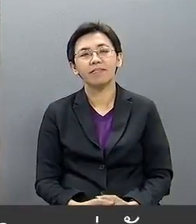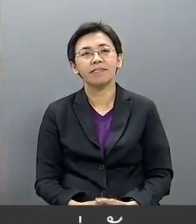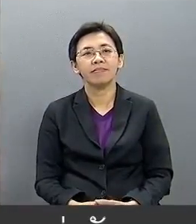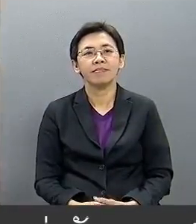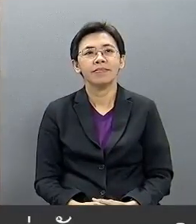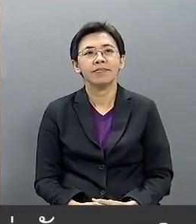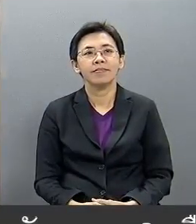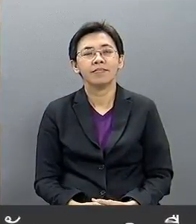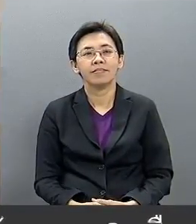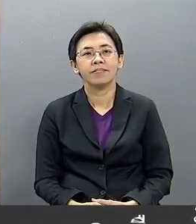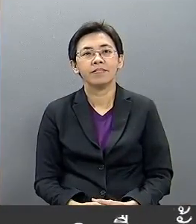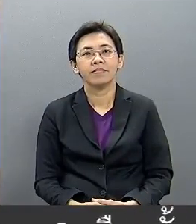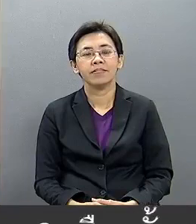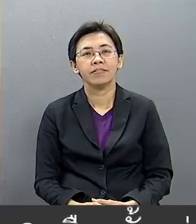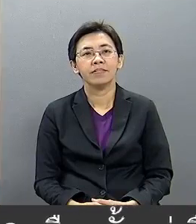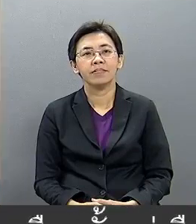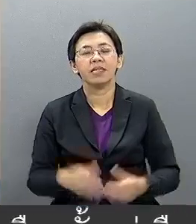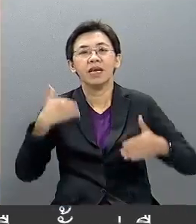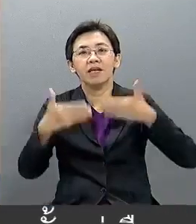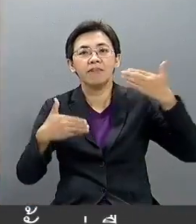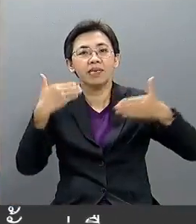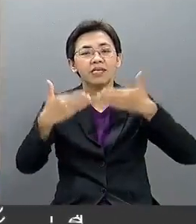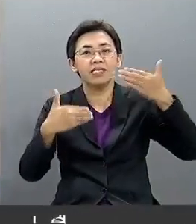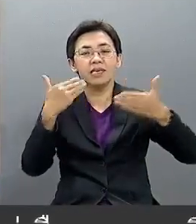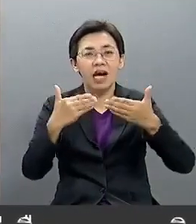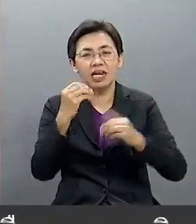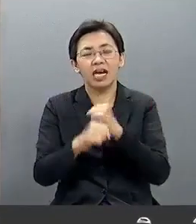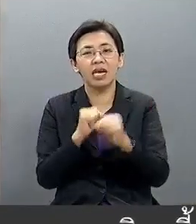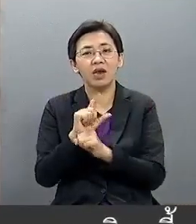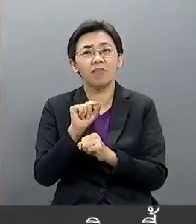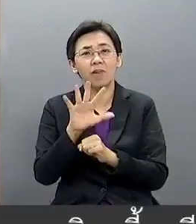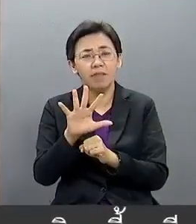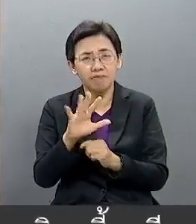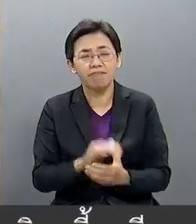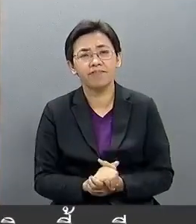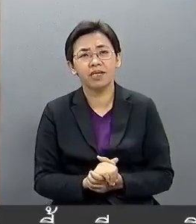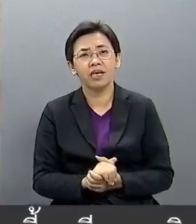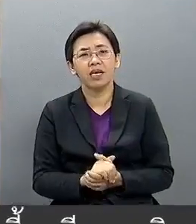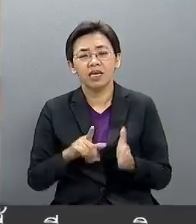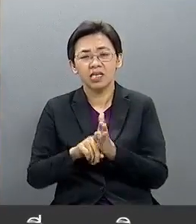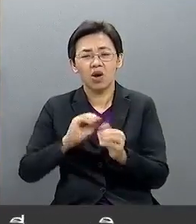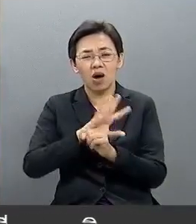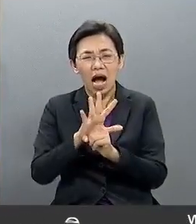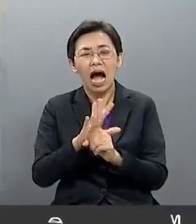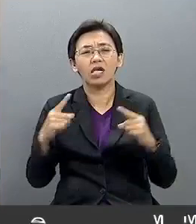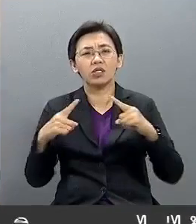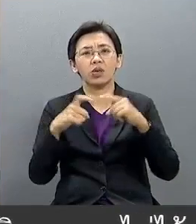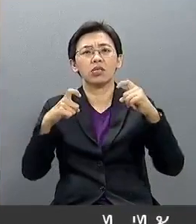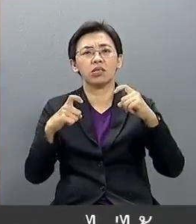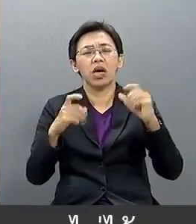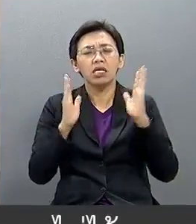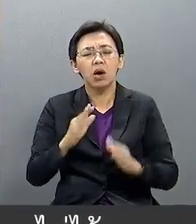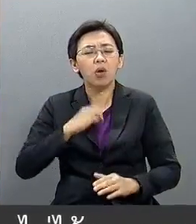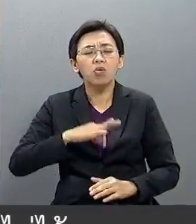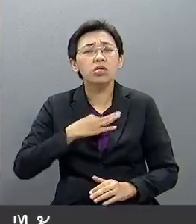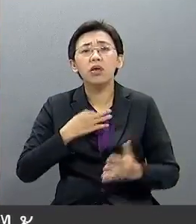การกลับมาแสดงนิทรรศการเดี่ยวในรอบ25ปีแม้ชนกับช่วงโควิด-19หากศิลปินไม่ยอมแพ้ติดตั้งผลงาน